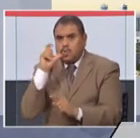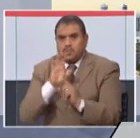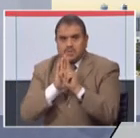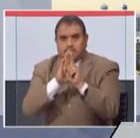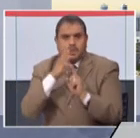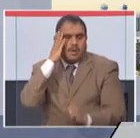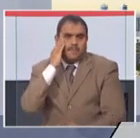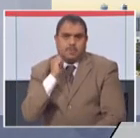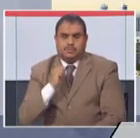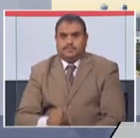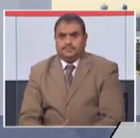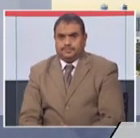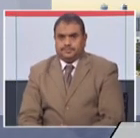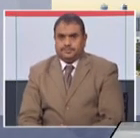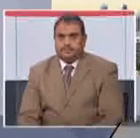والاسلاميه